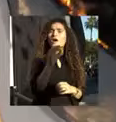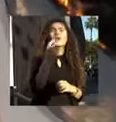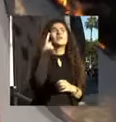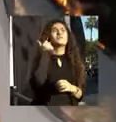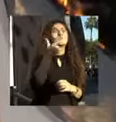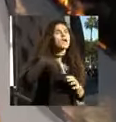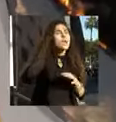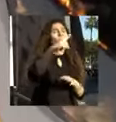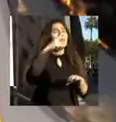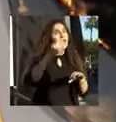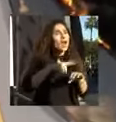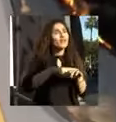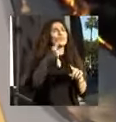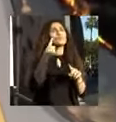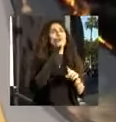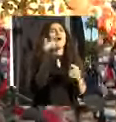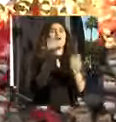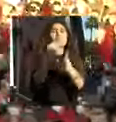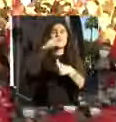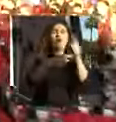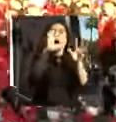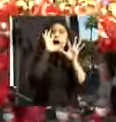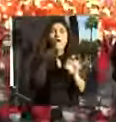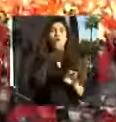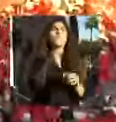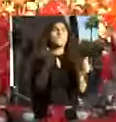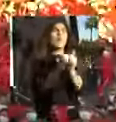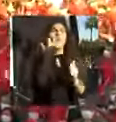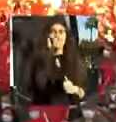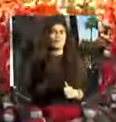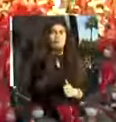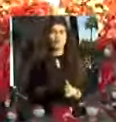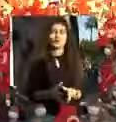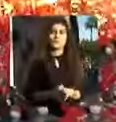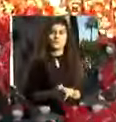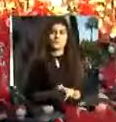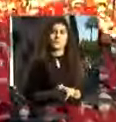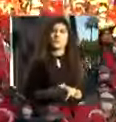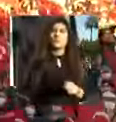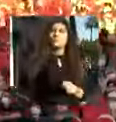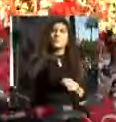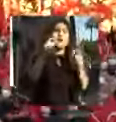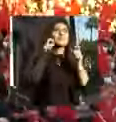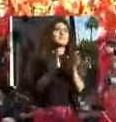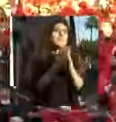ilkelerinin inancıyla yanlarında olacağız. Burası Mersin.